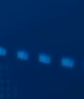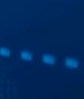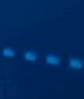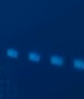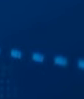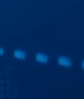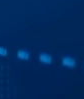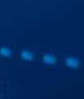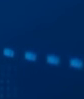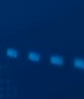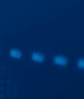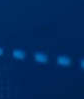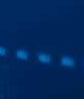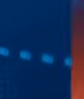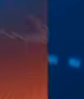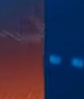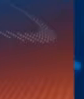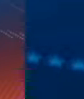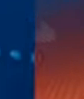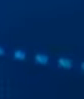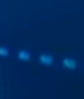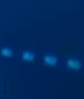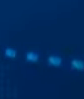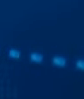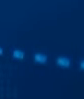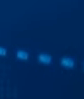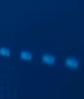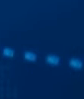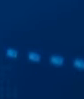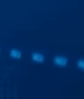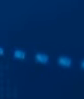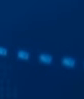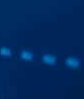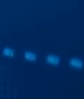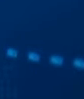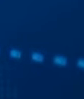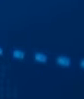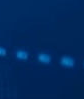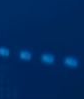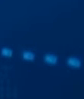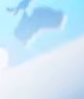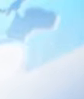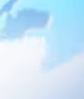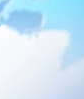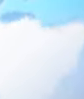Ресей рублі 5 теңге 31 тиын. Қытай юані 51 теңге 42 тиын.